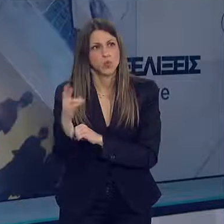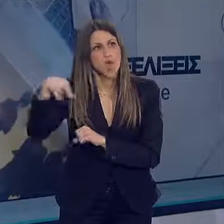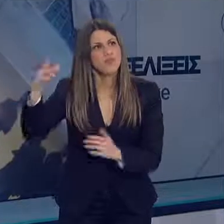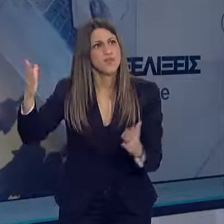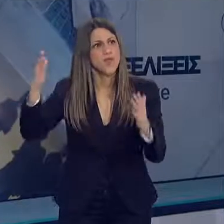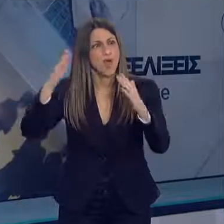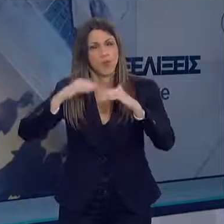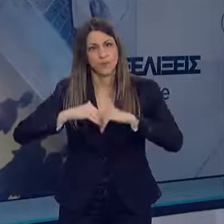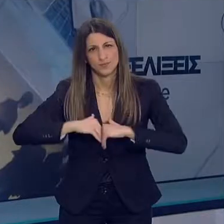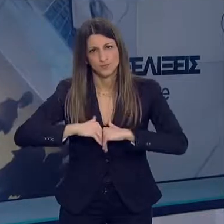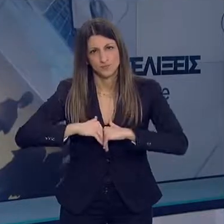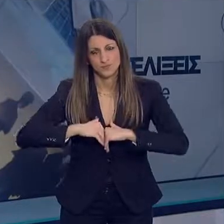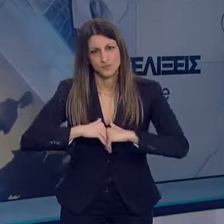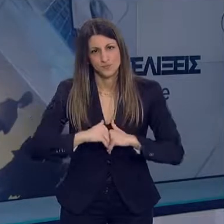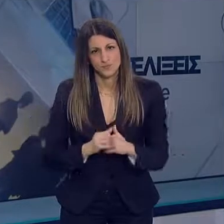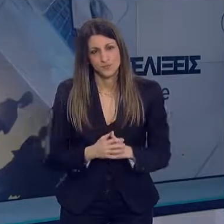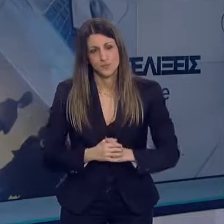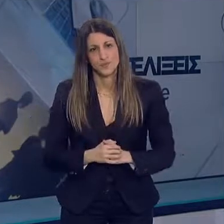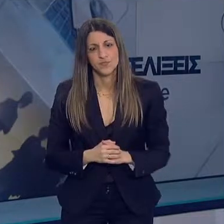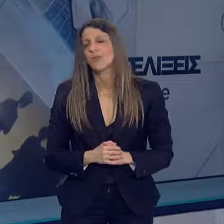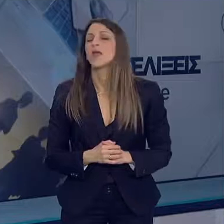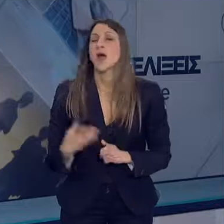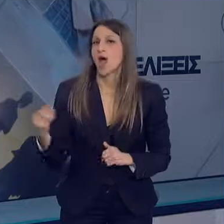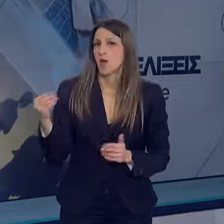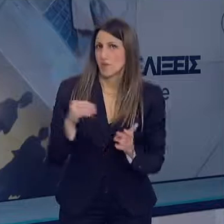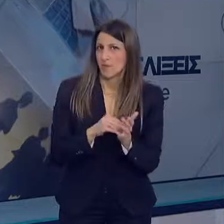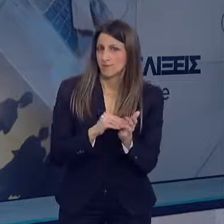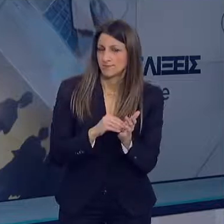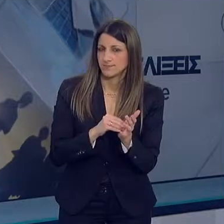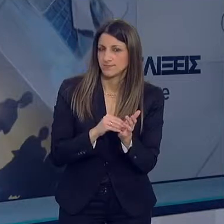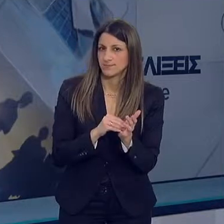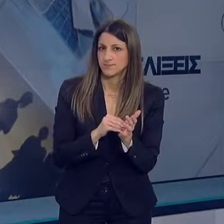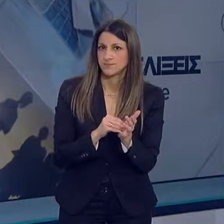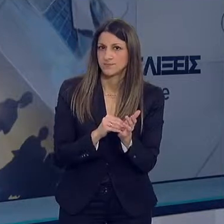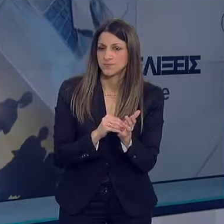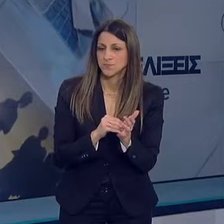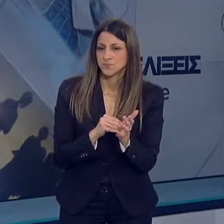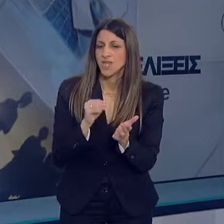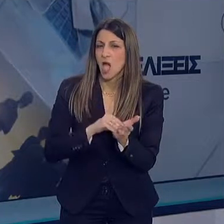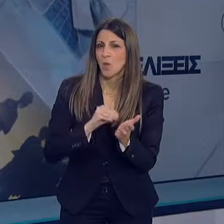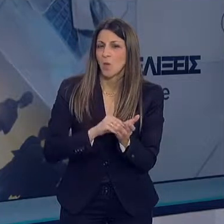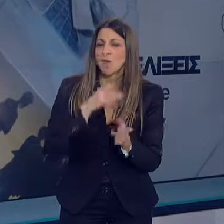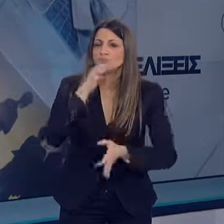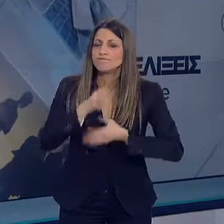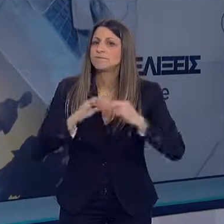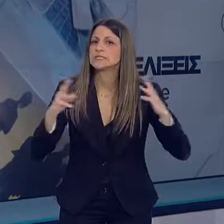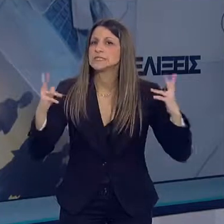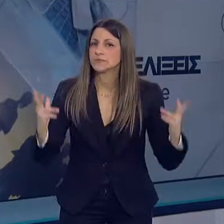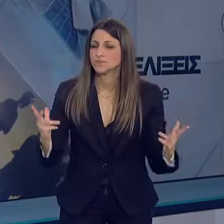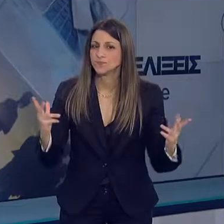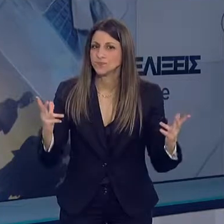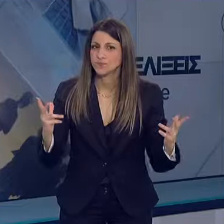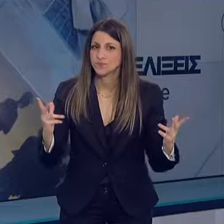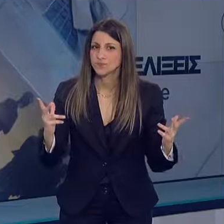εξόδου από την πανδημία. Θα πρέπει δε να τονίσουμε ότι είναι σε μια εξαιρετικά